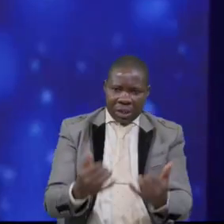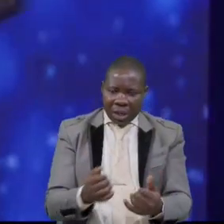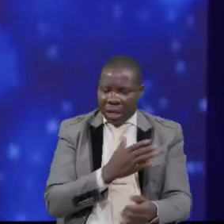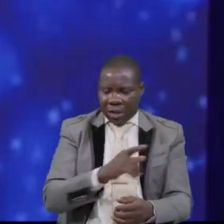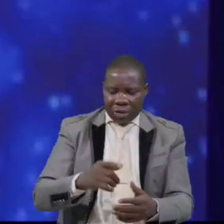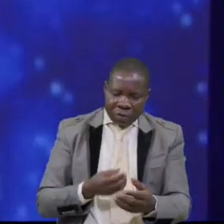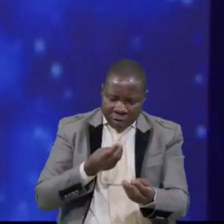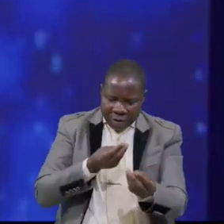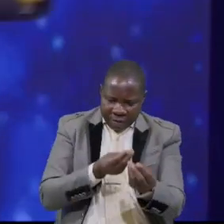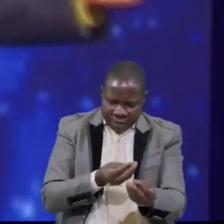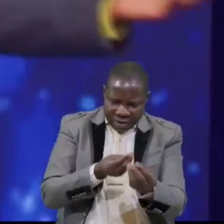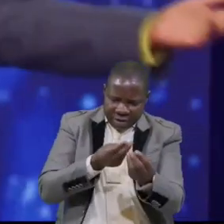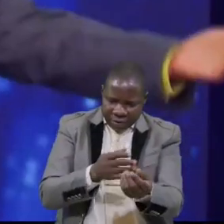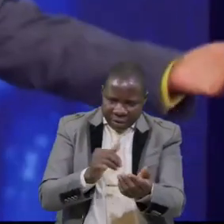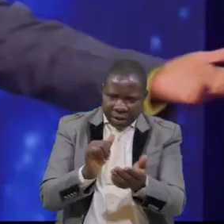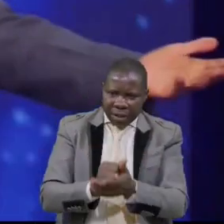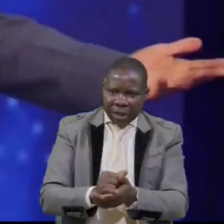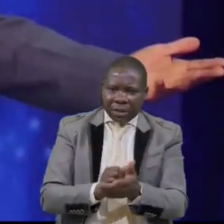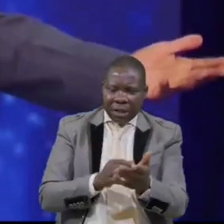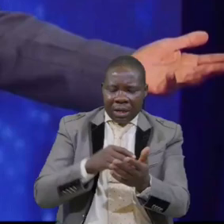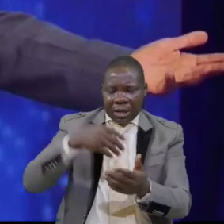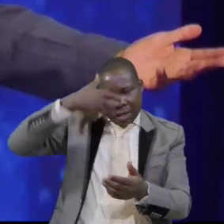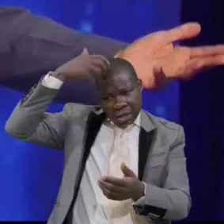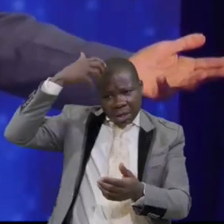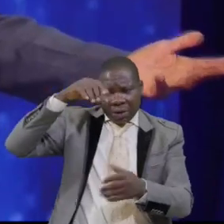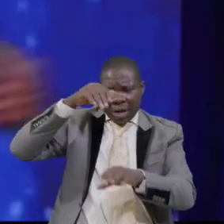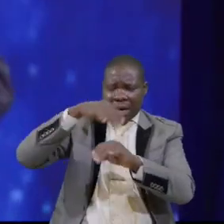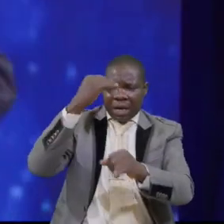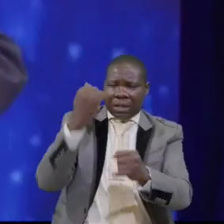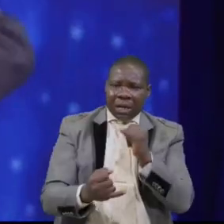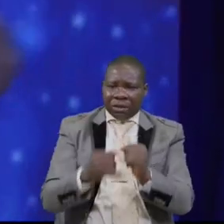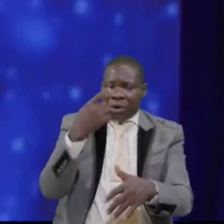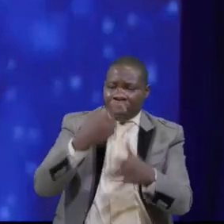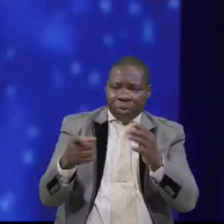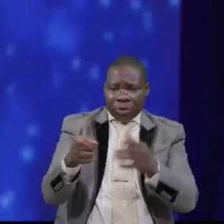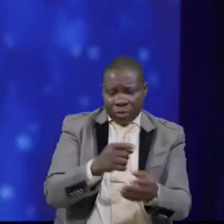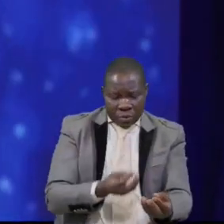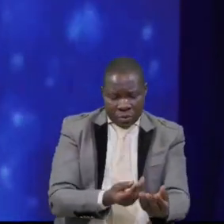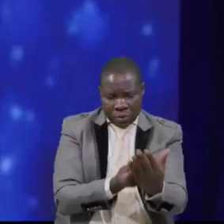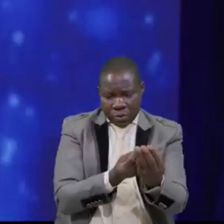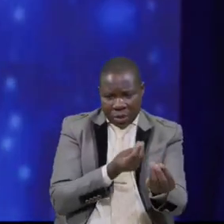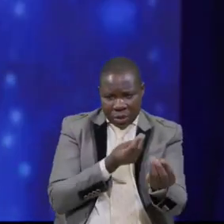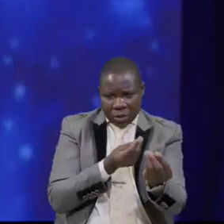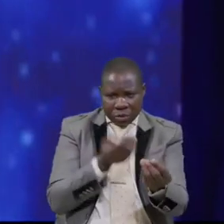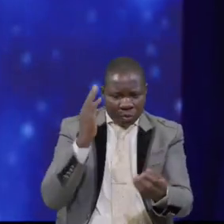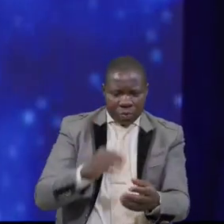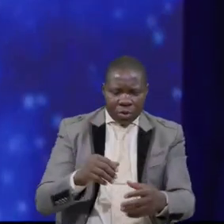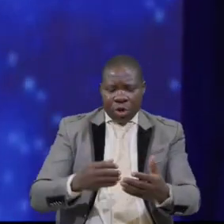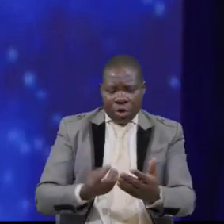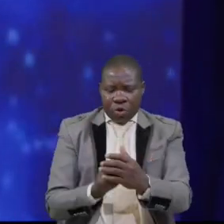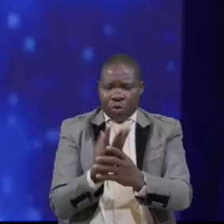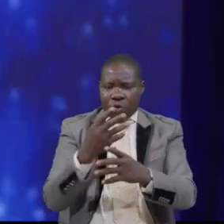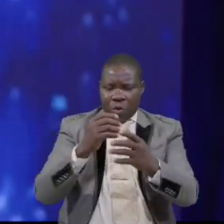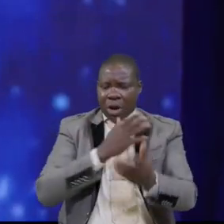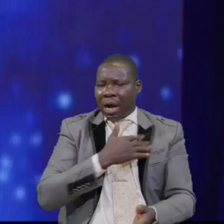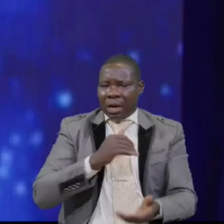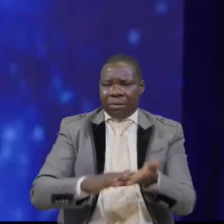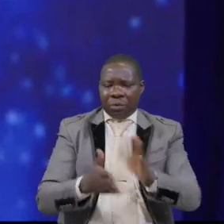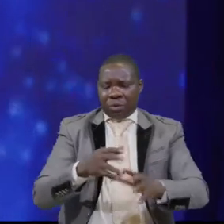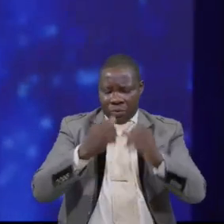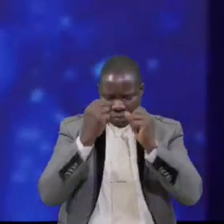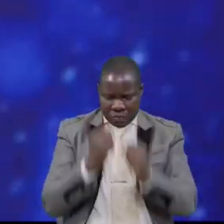lion, tu nourris ce lion, tu nourris ce lion. Finalement, ce que tu nourris va grandir et sera plus fort que toi et